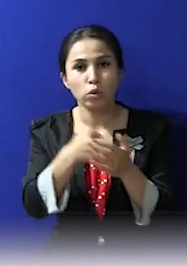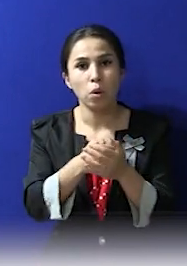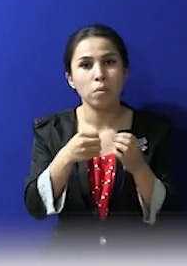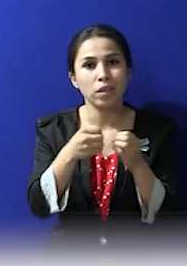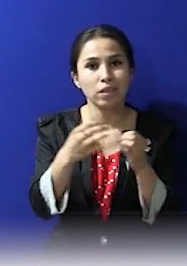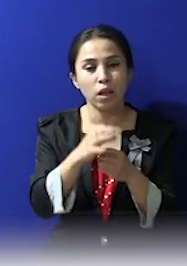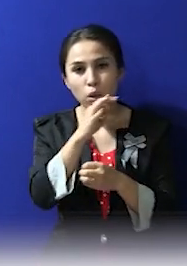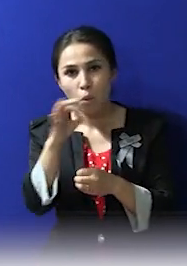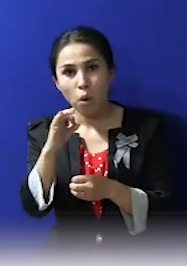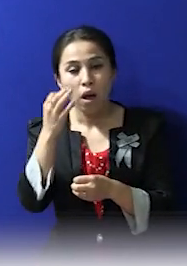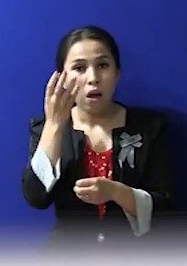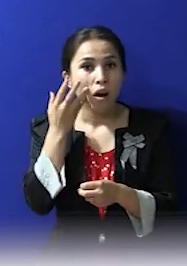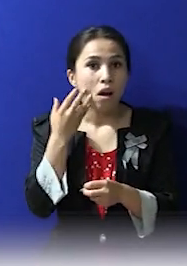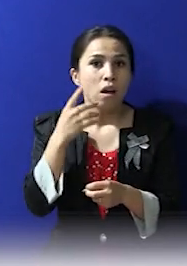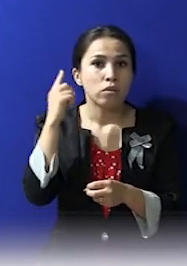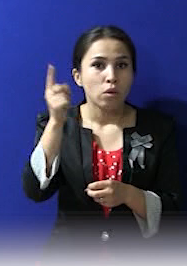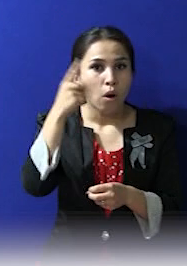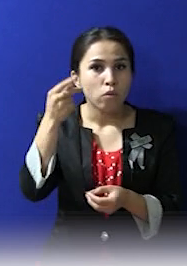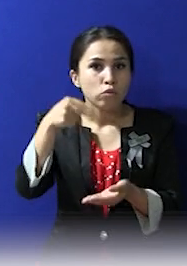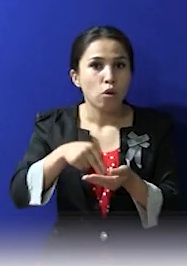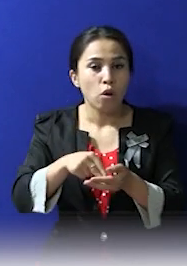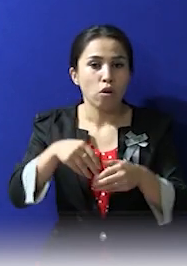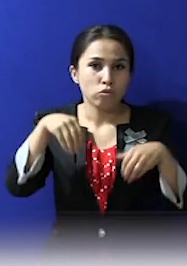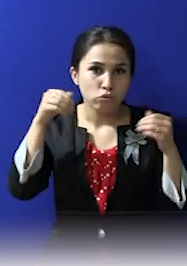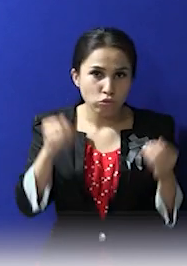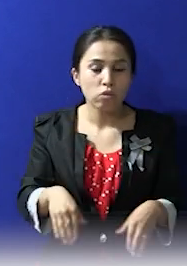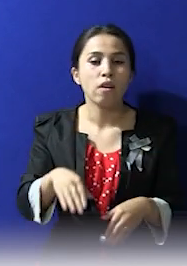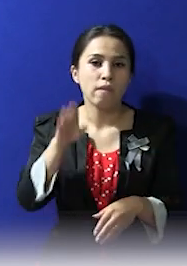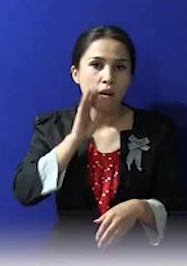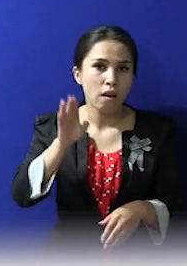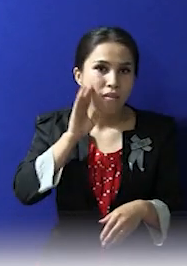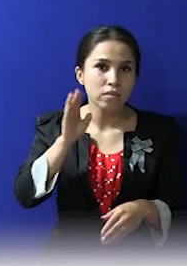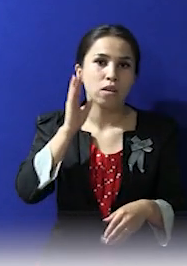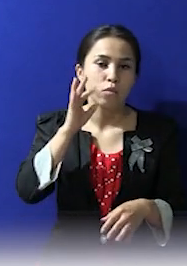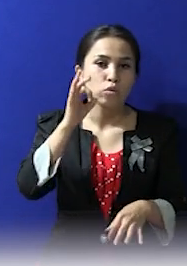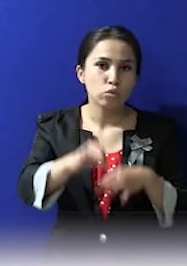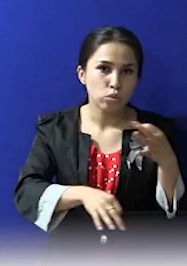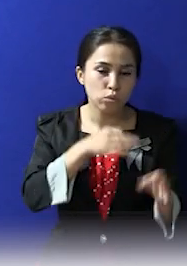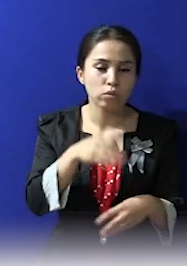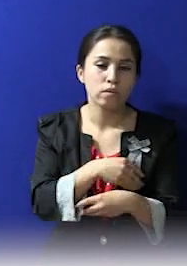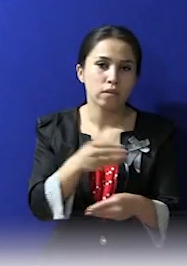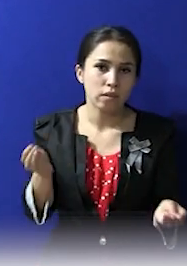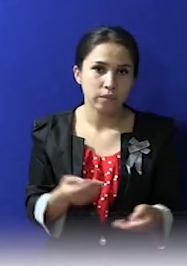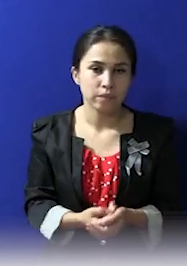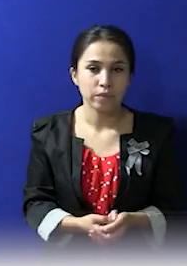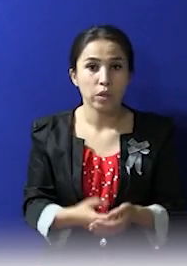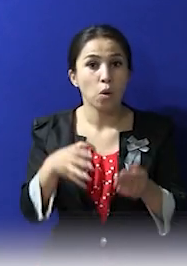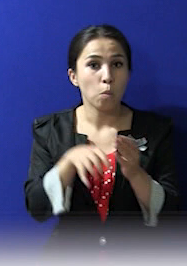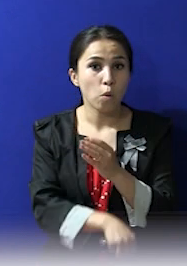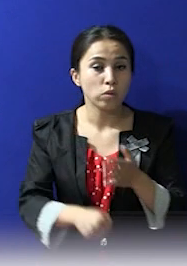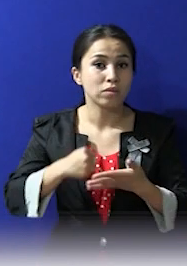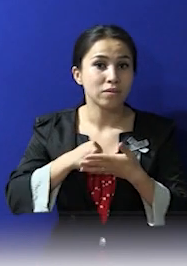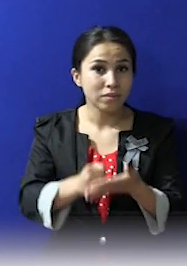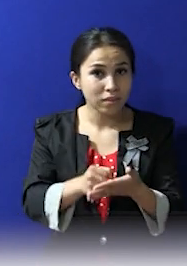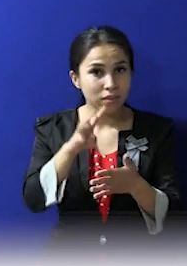11,9% которых отсортированы. Данному процессу сегодня уделяется повышенное внимание, так как это первый шаг к экологичному и